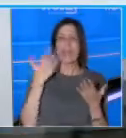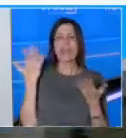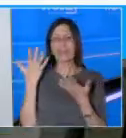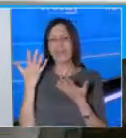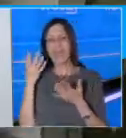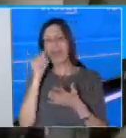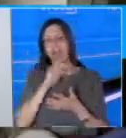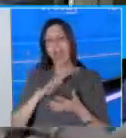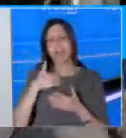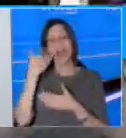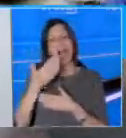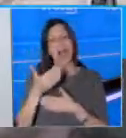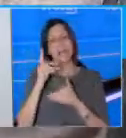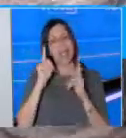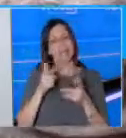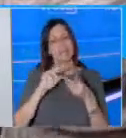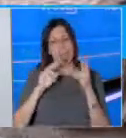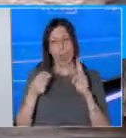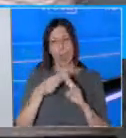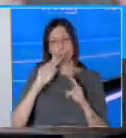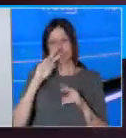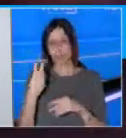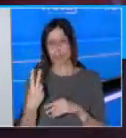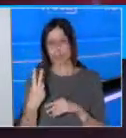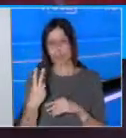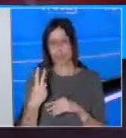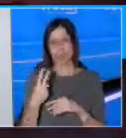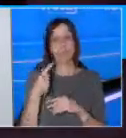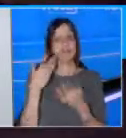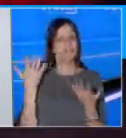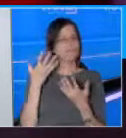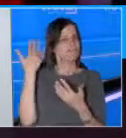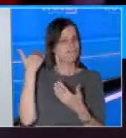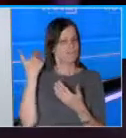אחרי מלחמת העולם השנייה, אתה יודע, מה שקרה,